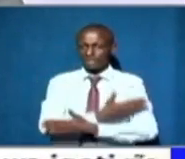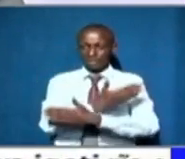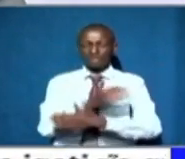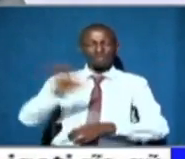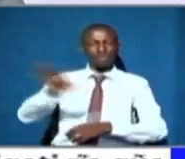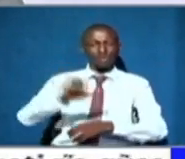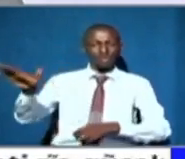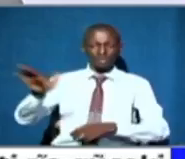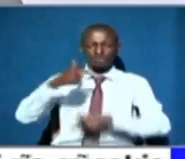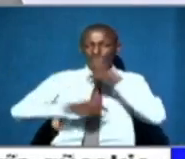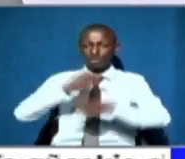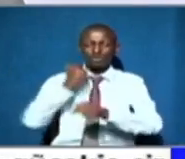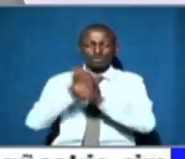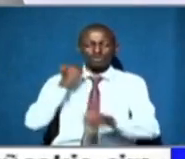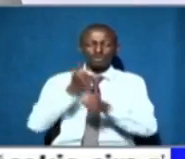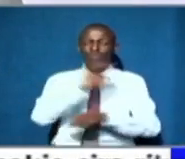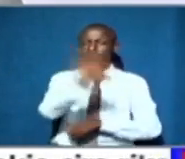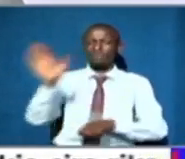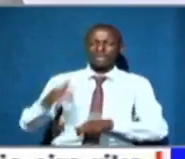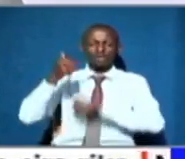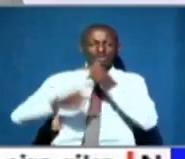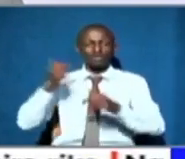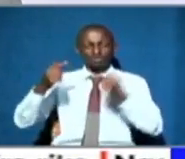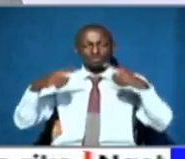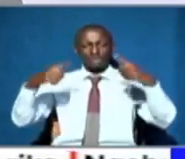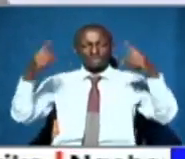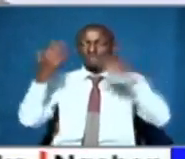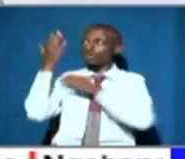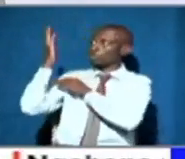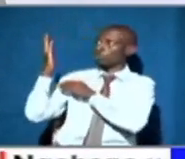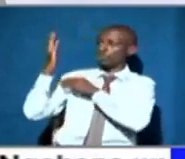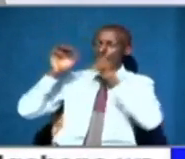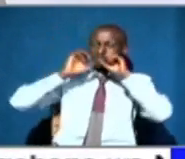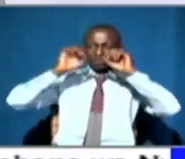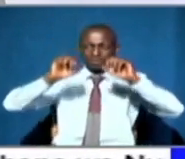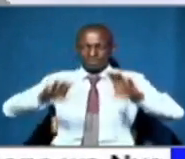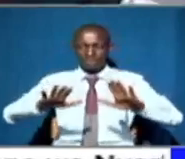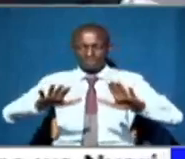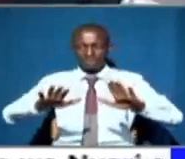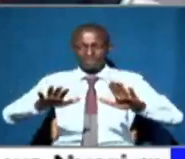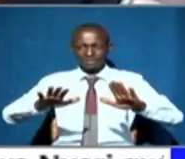mugukira uthie na mbere na mawira manyu mugirore magukumia nake Jehova Ngai amurathire